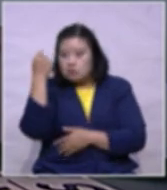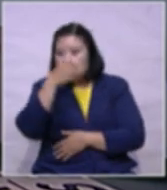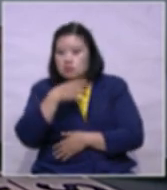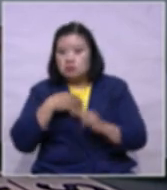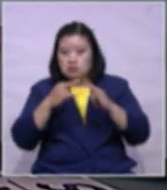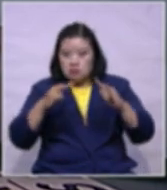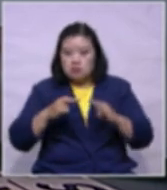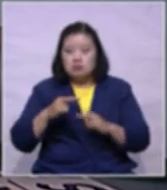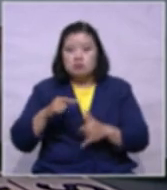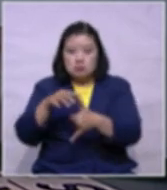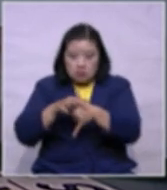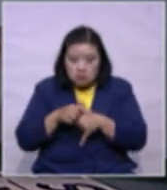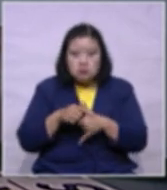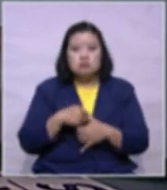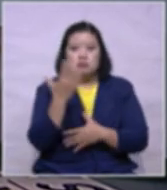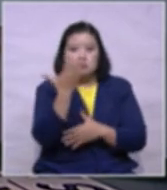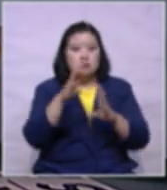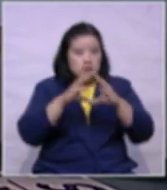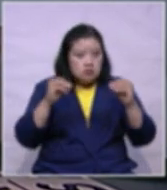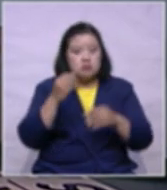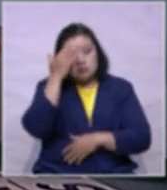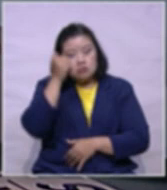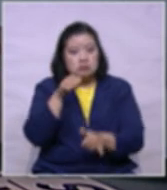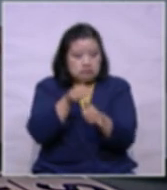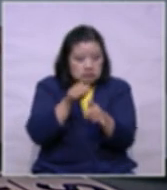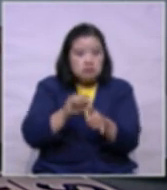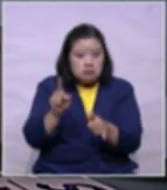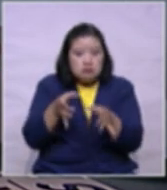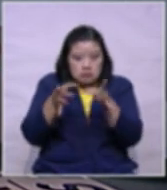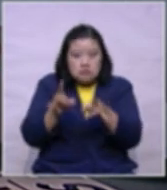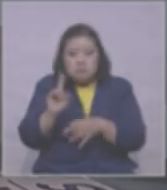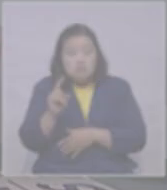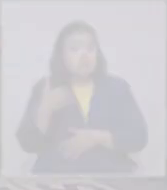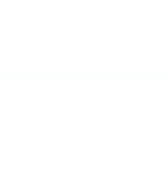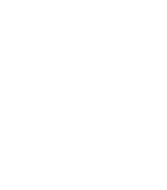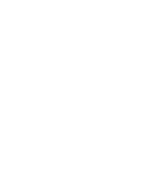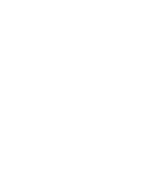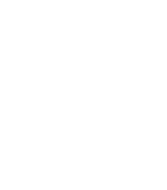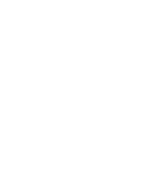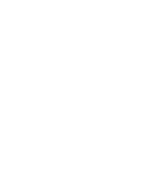จะปิดทีวีช่องไหนจะดำเนินการข่มขู่ใครจะเอาคดียัดใส่ใครถ้าเป็นอย่างนั้น ครับ